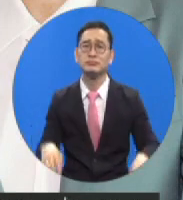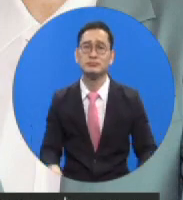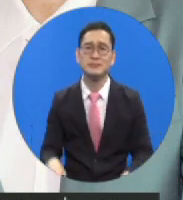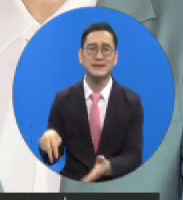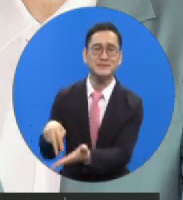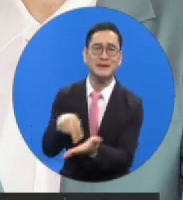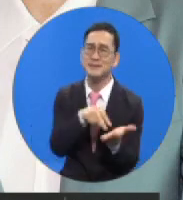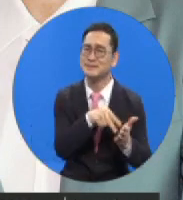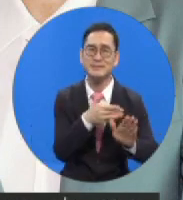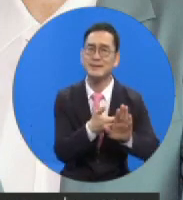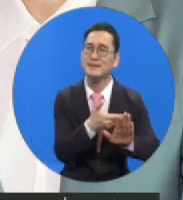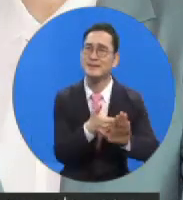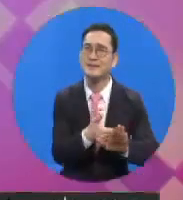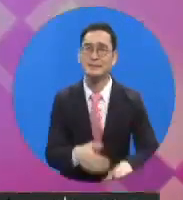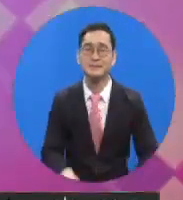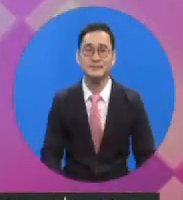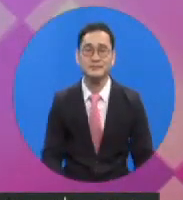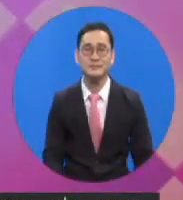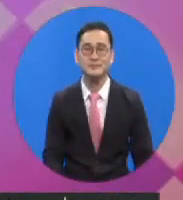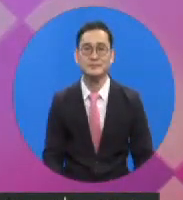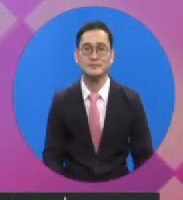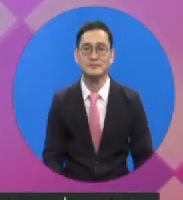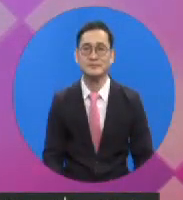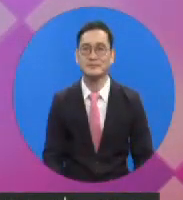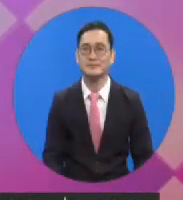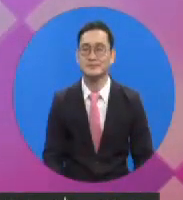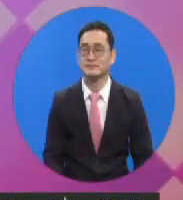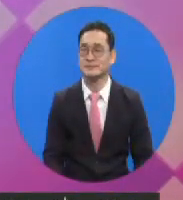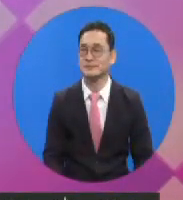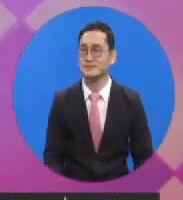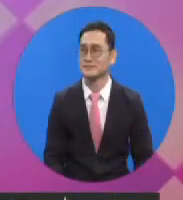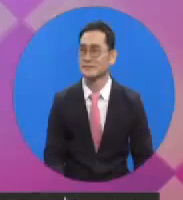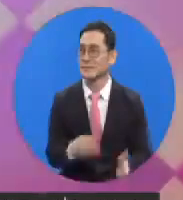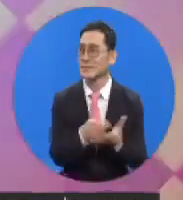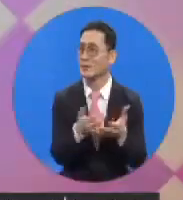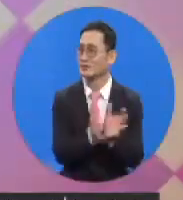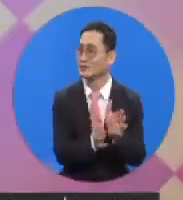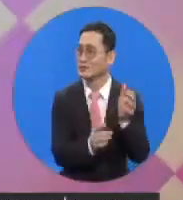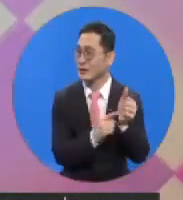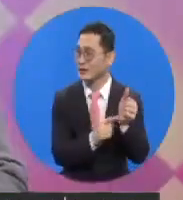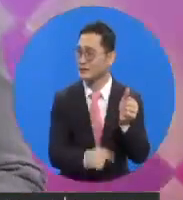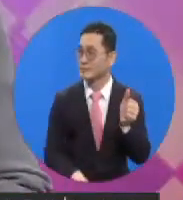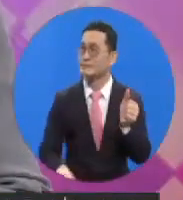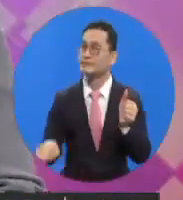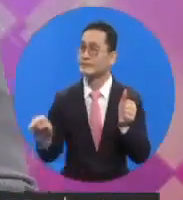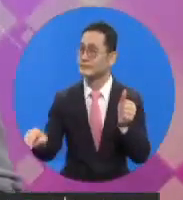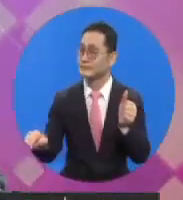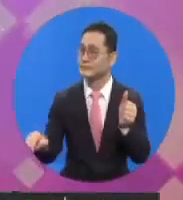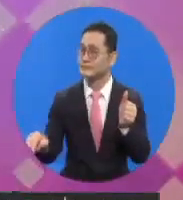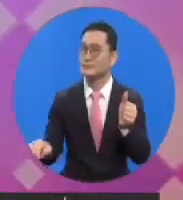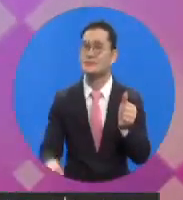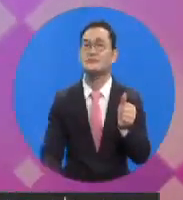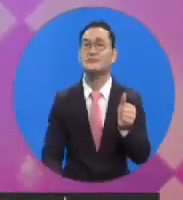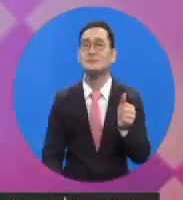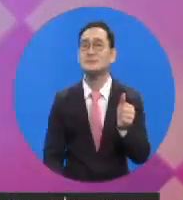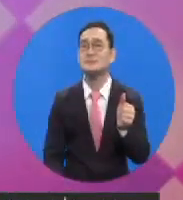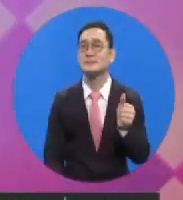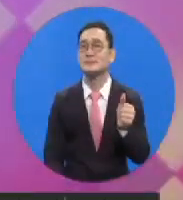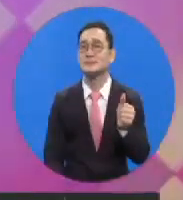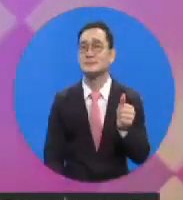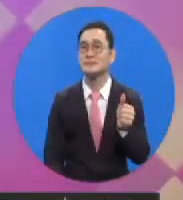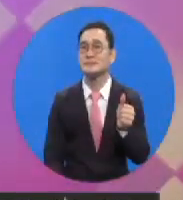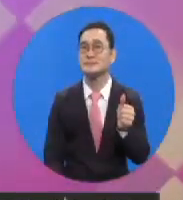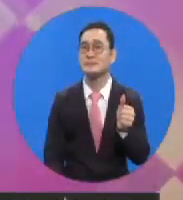얼마 전에 그런 발언을 했었잖아요. 김광선 변호사님. 추미애 법무부 장관이 윤석열 검찰총장을 지칭하면서 검찰총장식이나